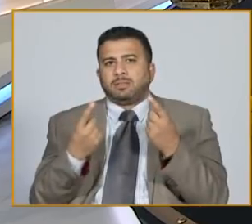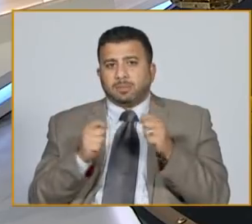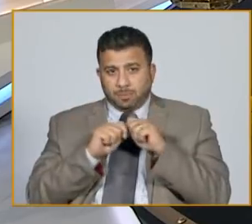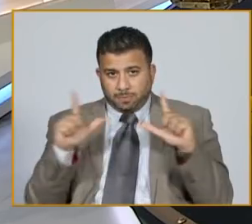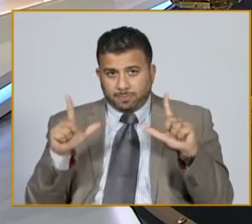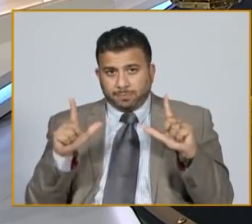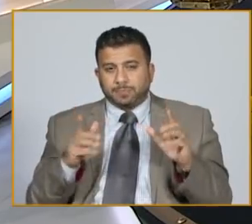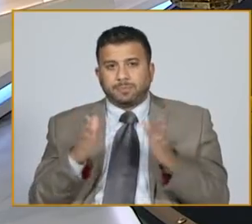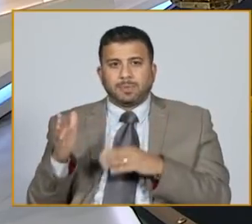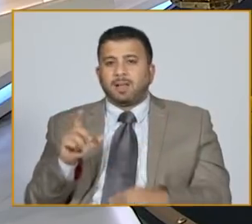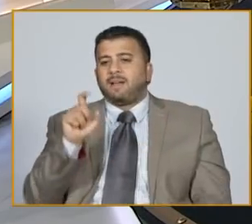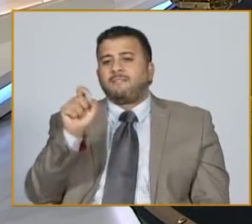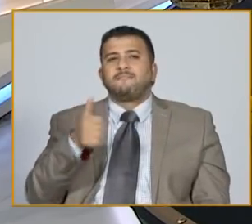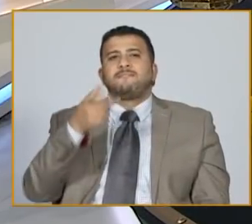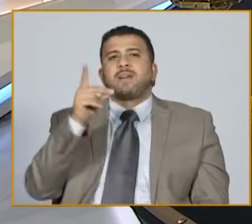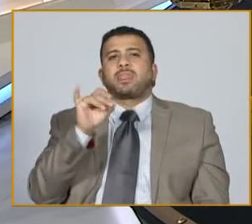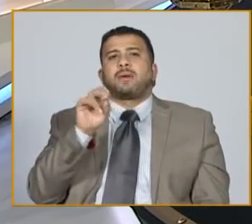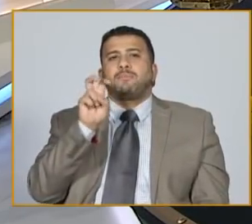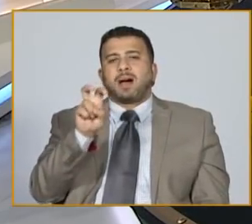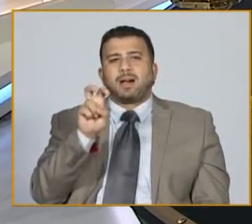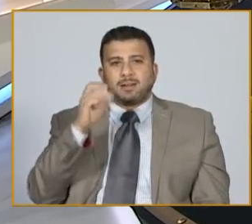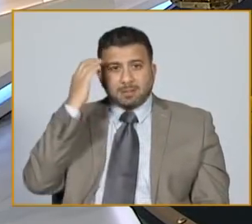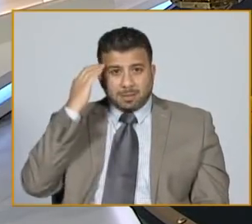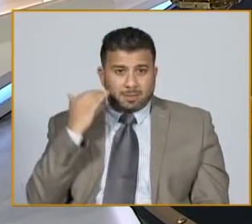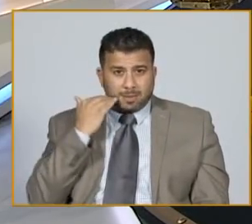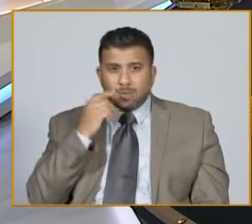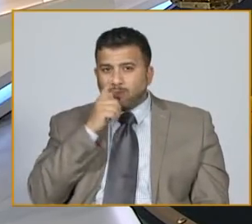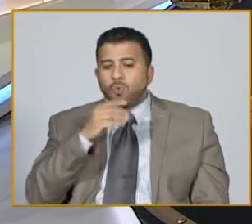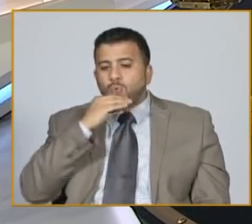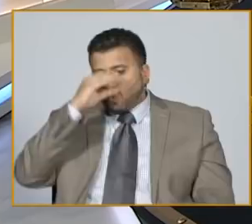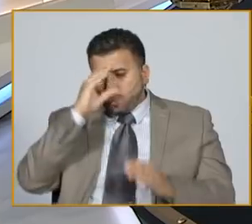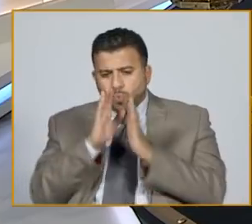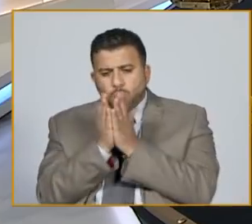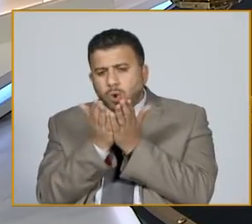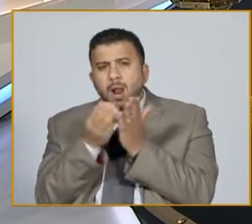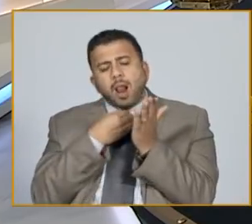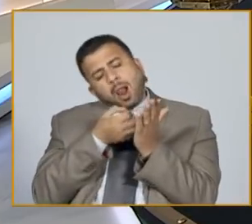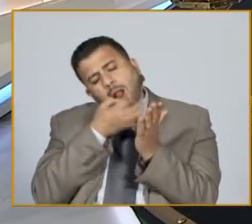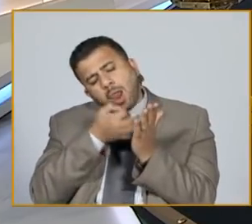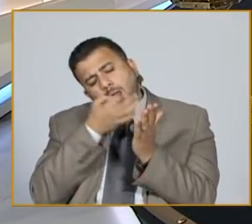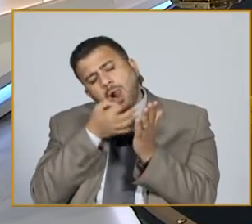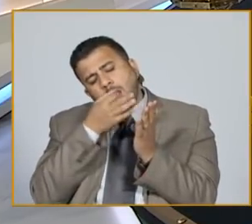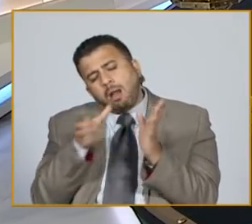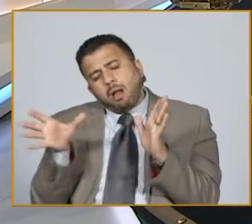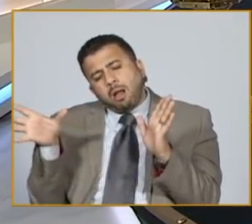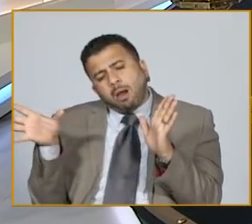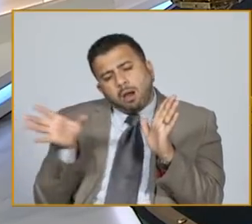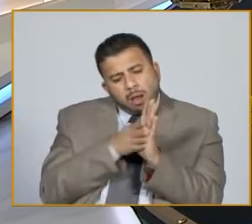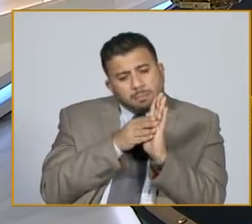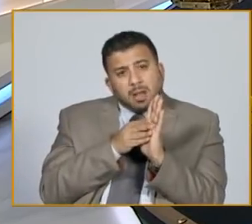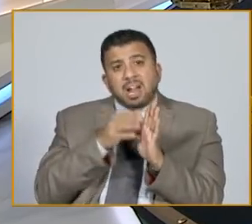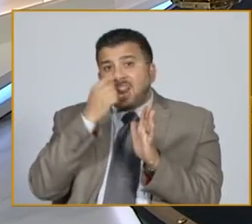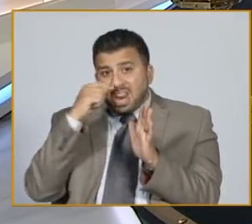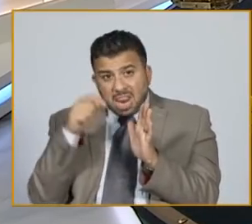طيب فاطمة تقول يعني هل إذا ختمت القرآن لابد آتي بالدعاء؟ لا أخت الفاضلة، بالنسبة لدعاء ختم القرآن